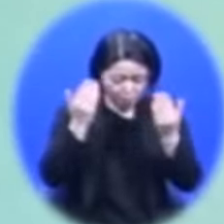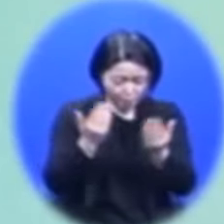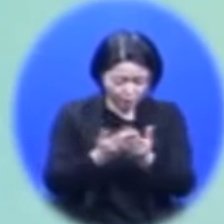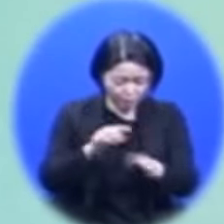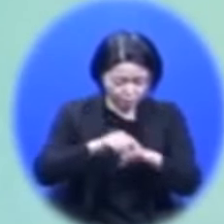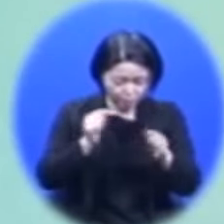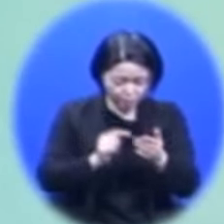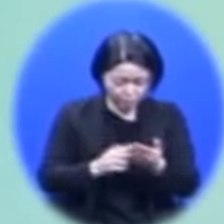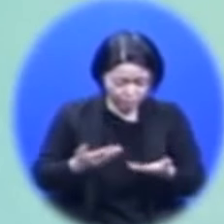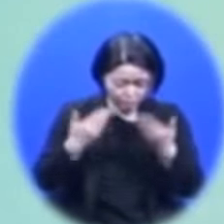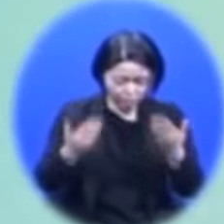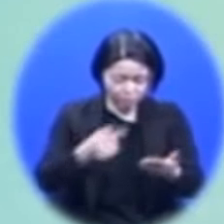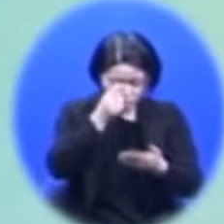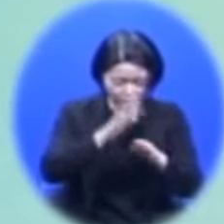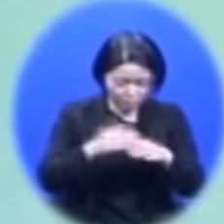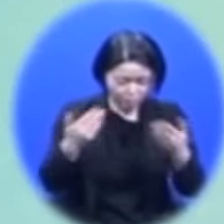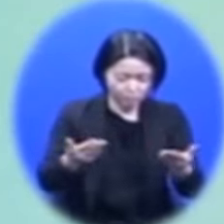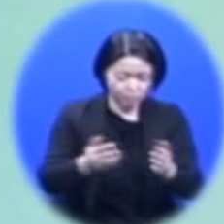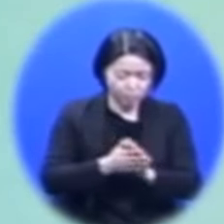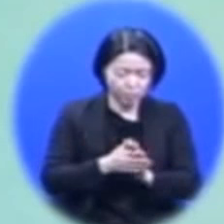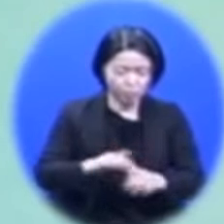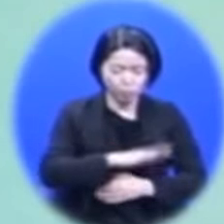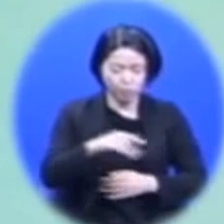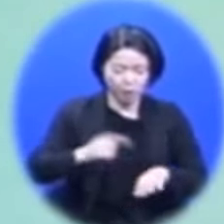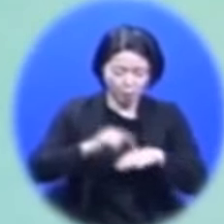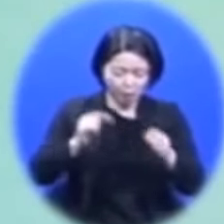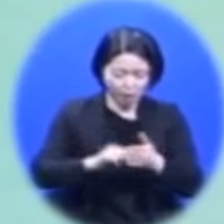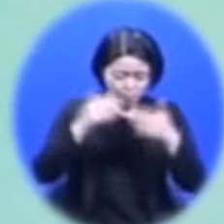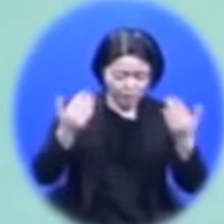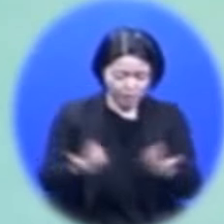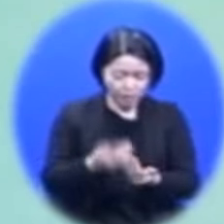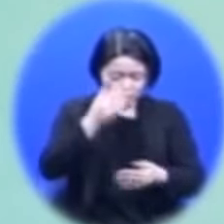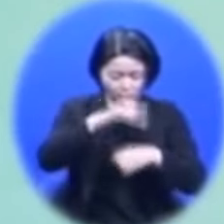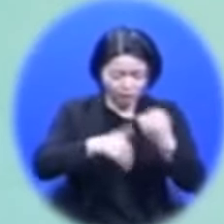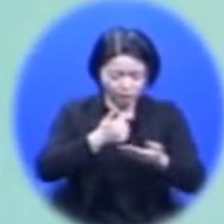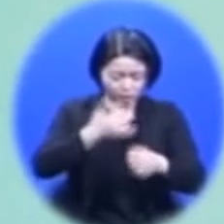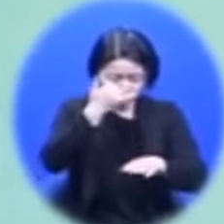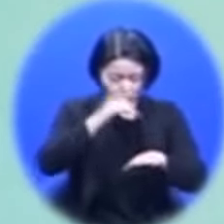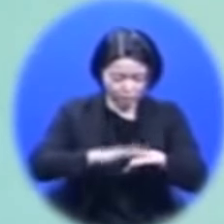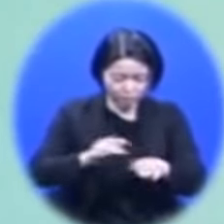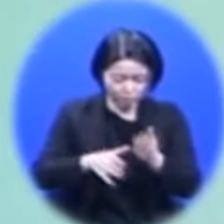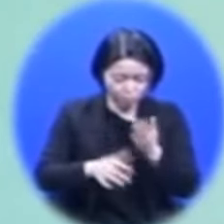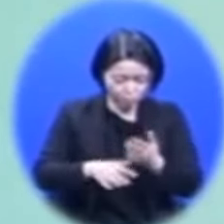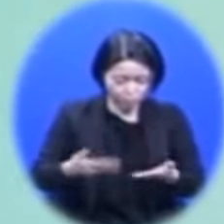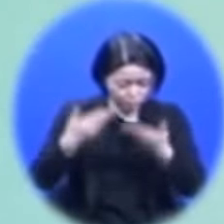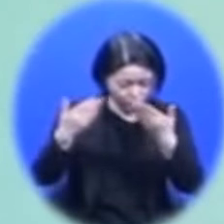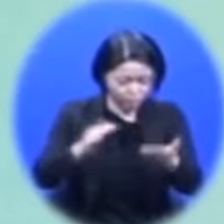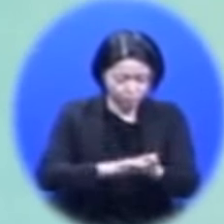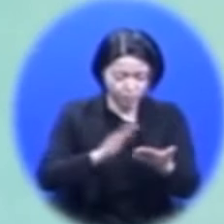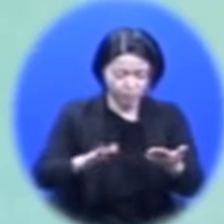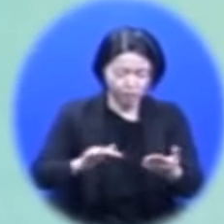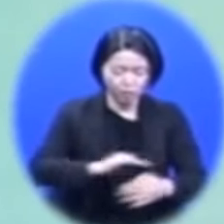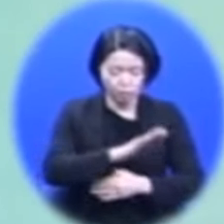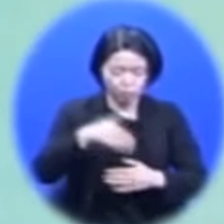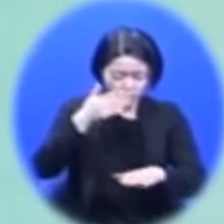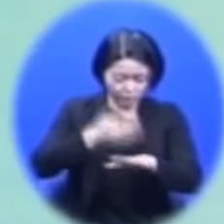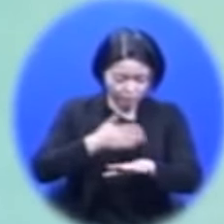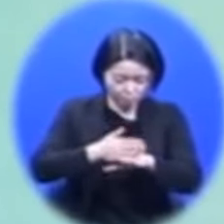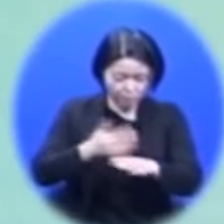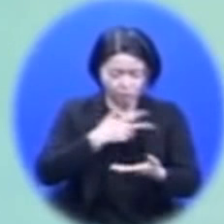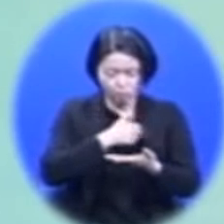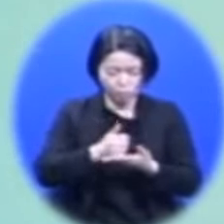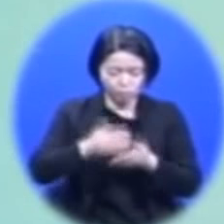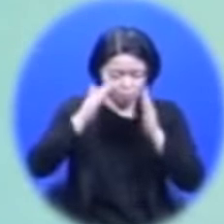주님께 예배했습니다. 우리의 마음을 다하여 하나님께 예물을 또한 주님께 봉헌해 드립니다. 우리의 감사여 주님을